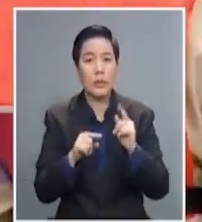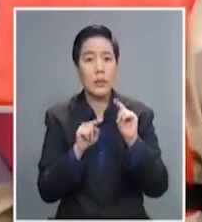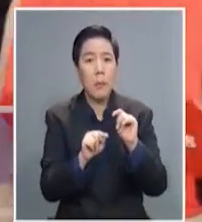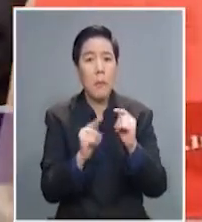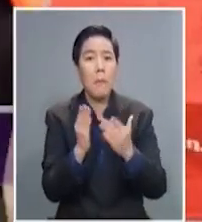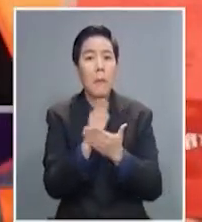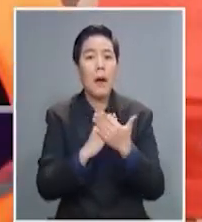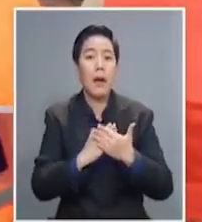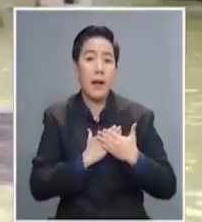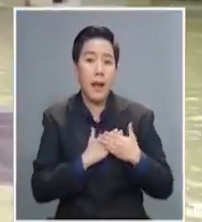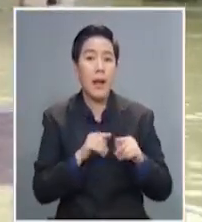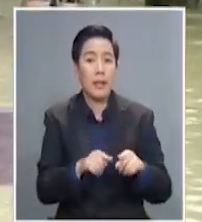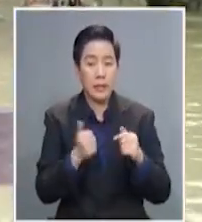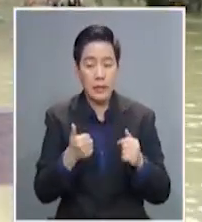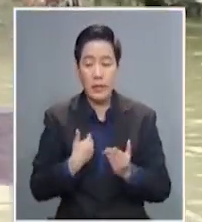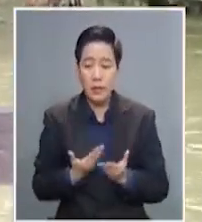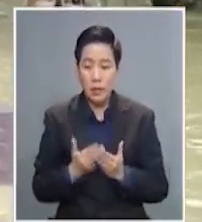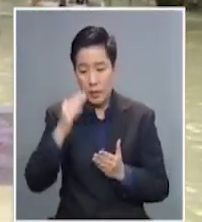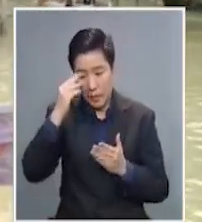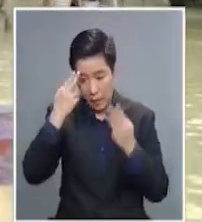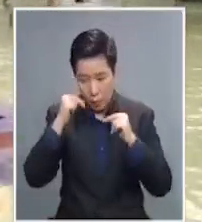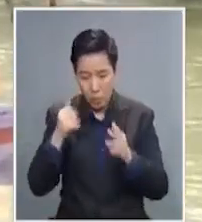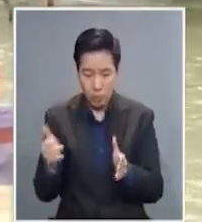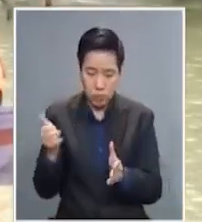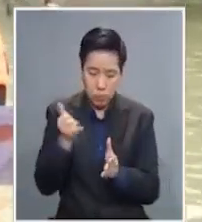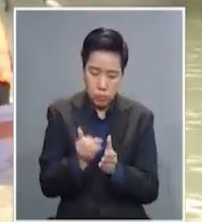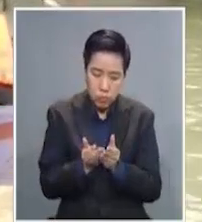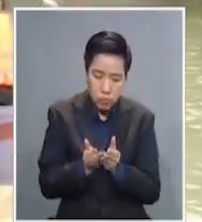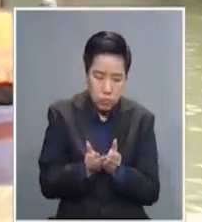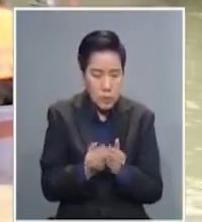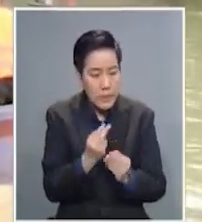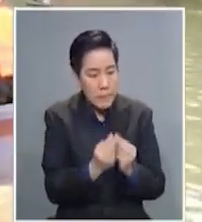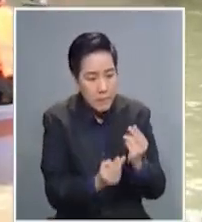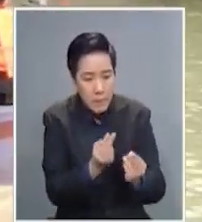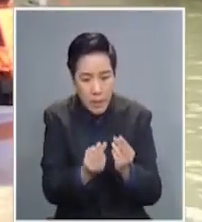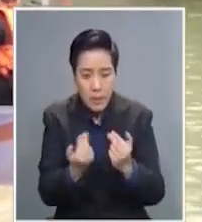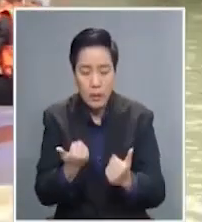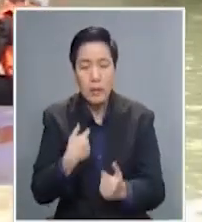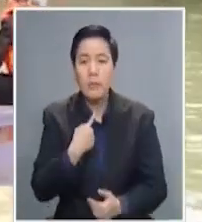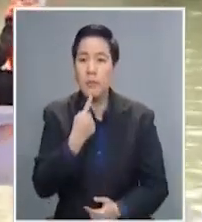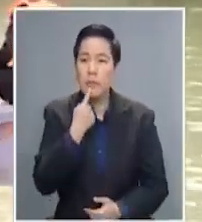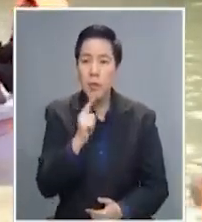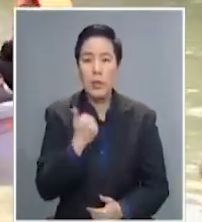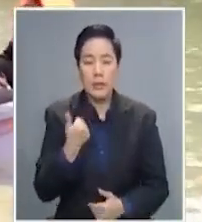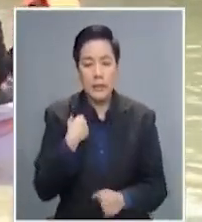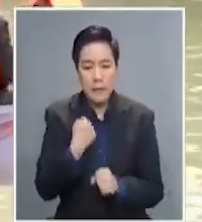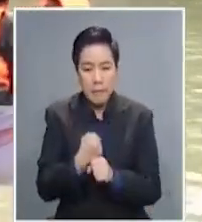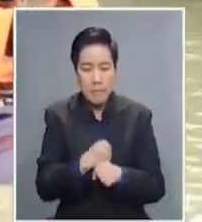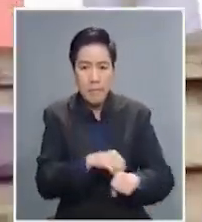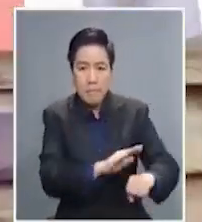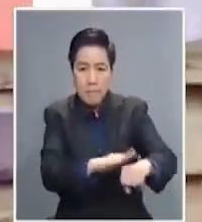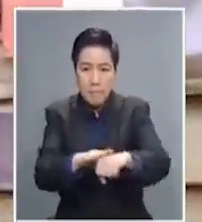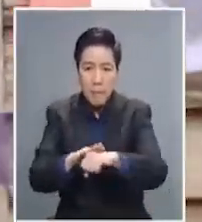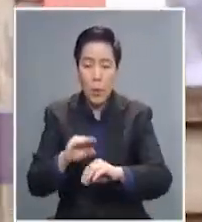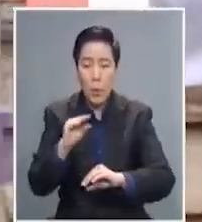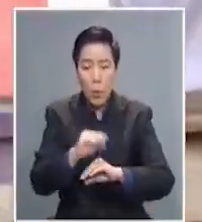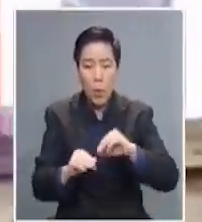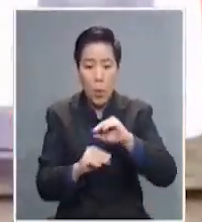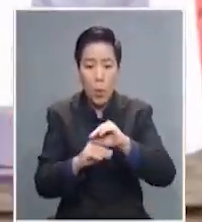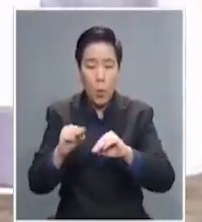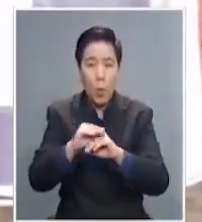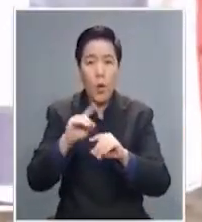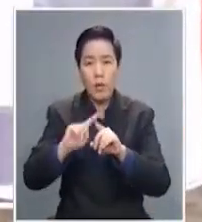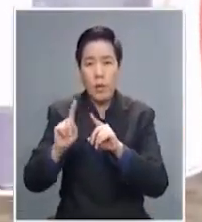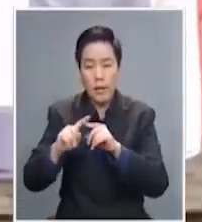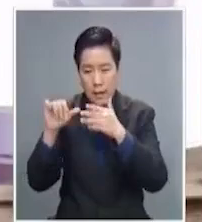ค่ะซึ่งภายหลังจากการลงเรือเยี่ยมผู้ประสบอุทกภัยนะคะนายกรัฐมนตรีได้เปิดเผยว่าจะเร่งกำชับโครงการต่างๆเพื่อ